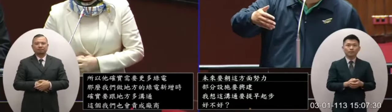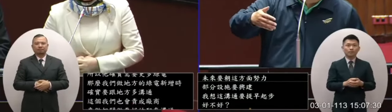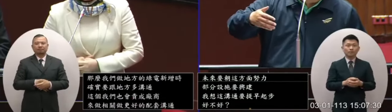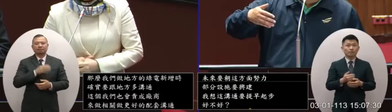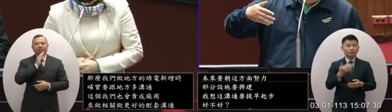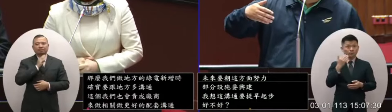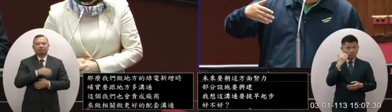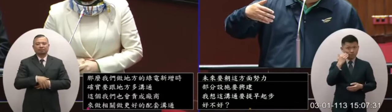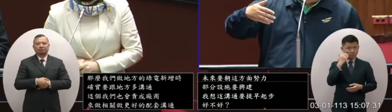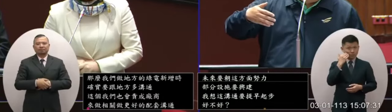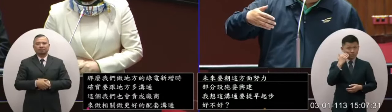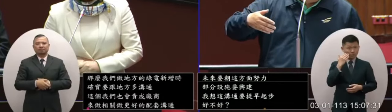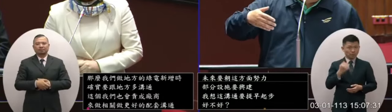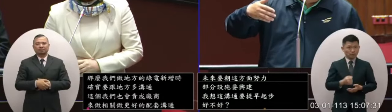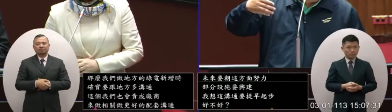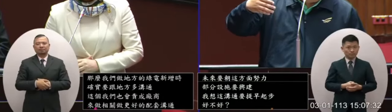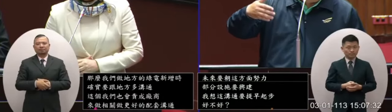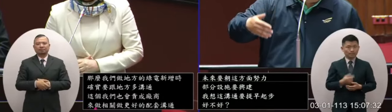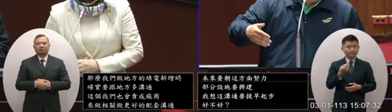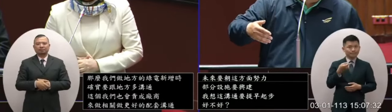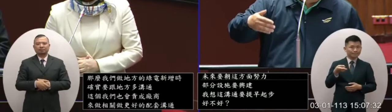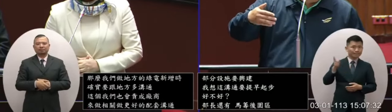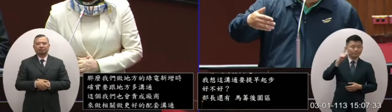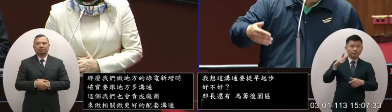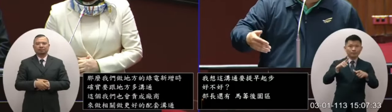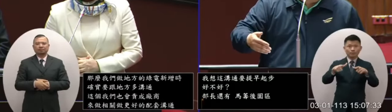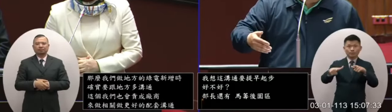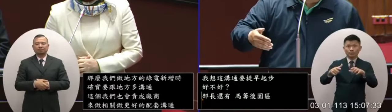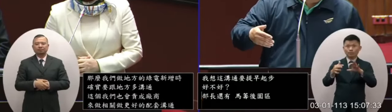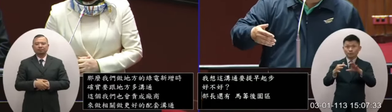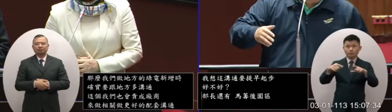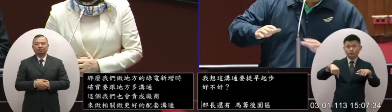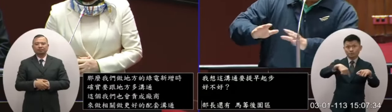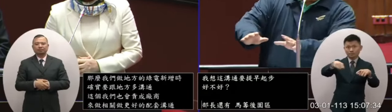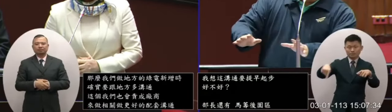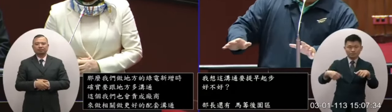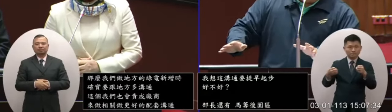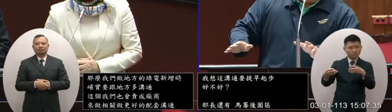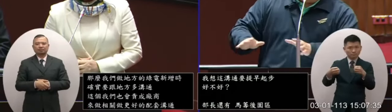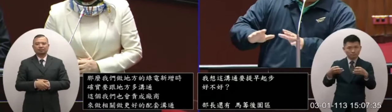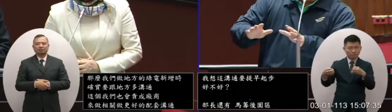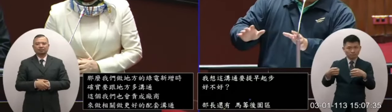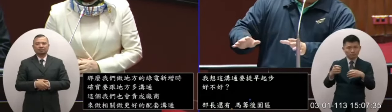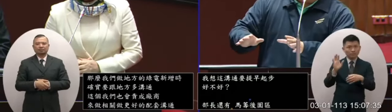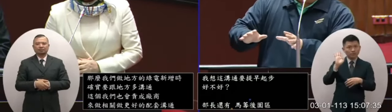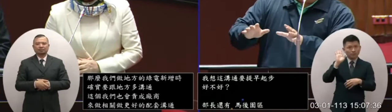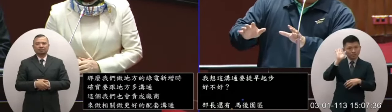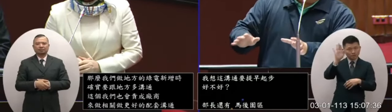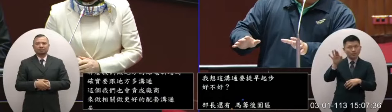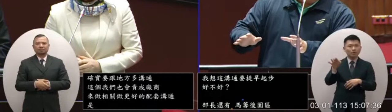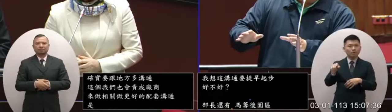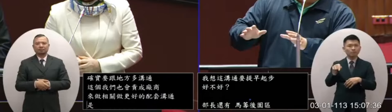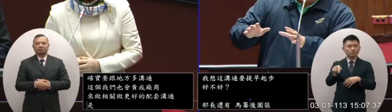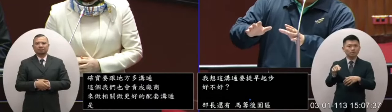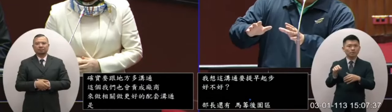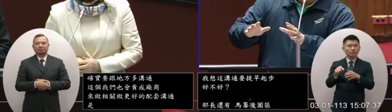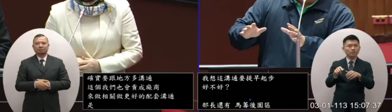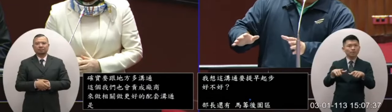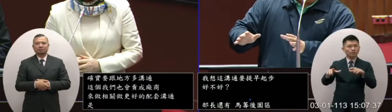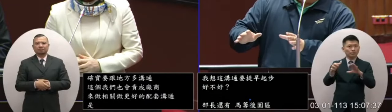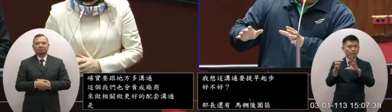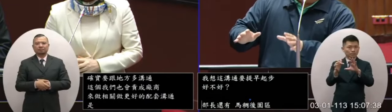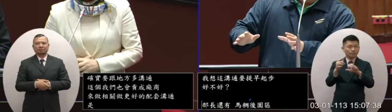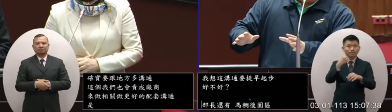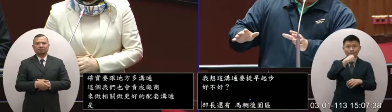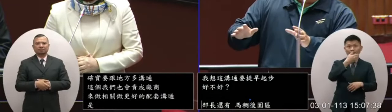如果以我们前次在园区这边有讨论到的，就是说未来是不是马稠后园区，因为它